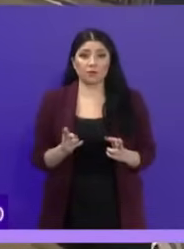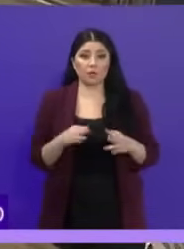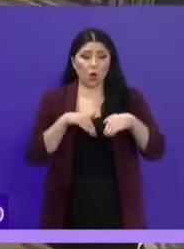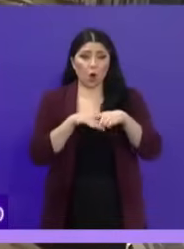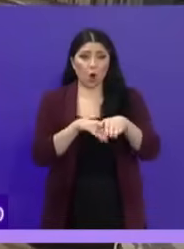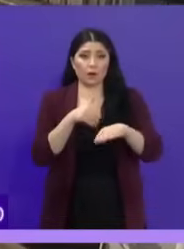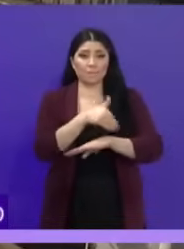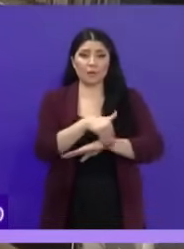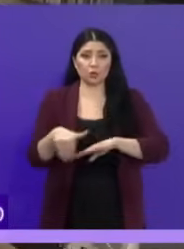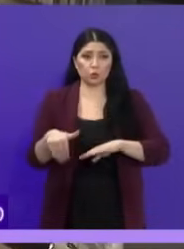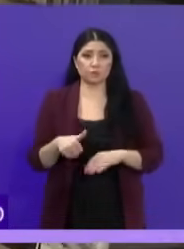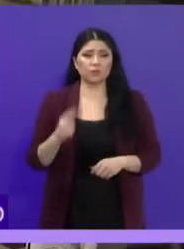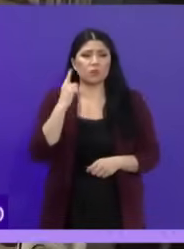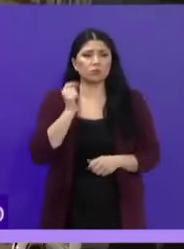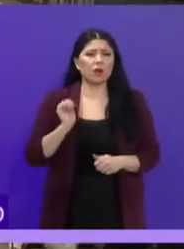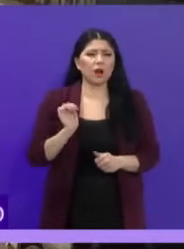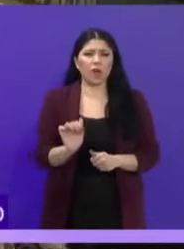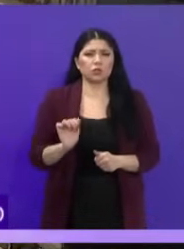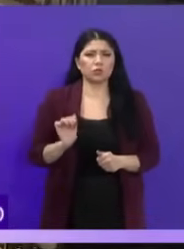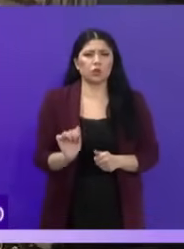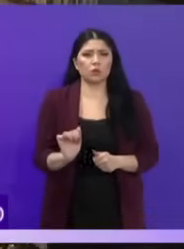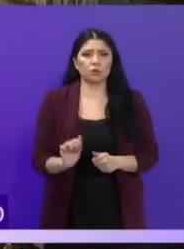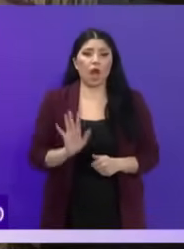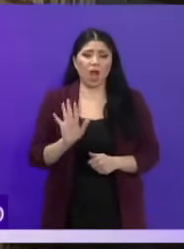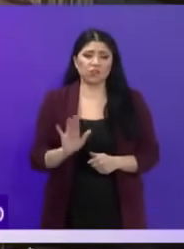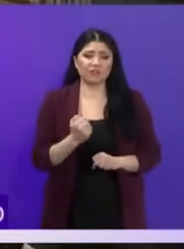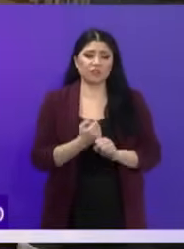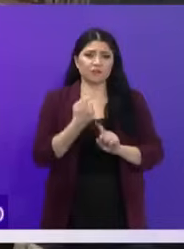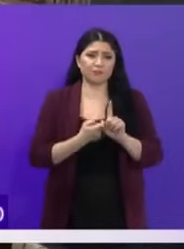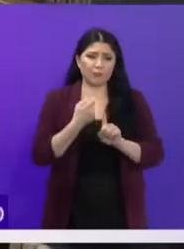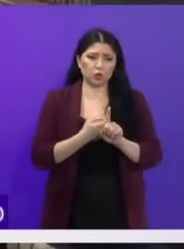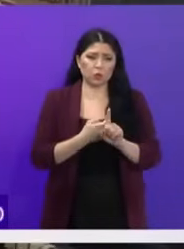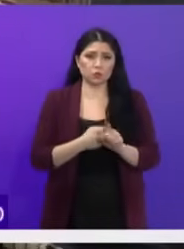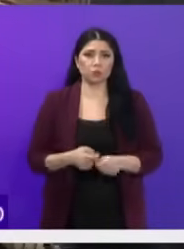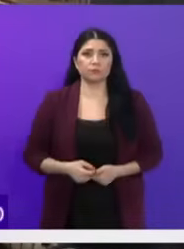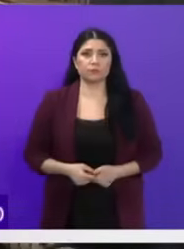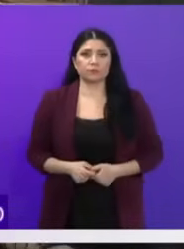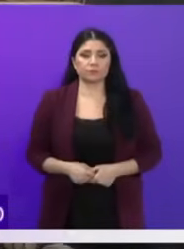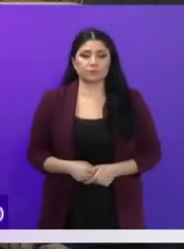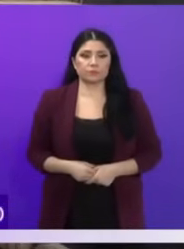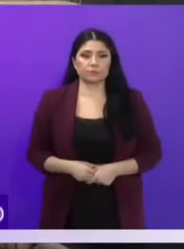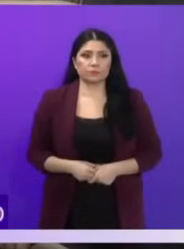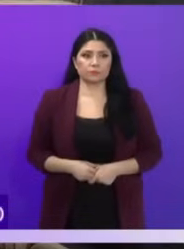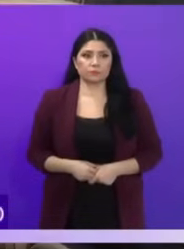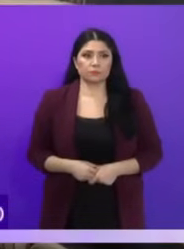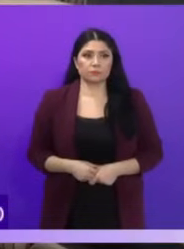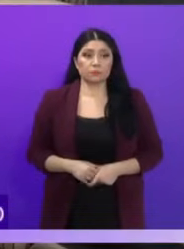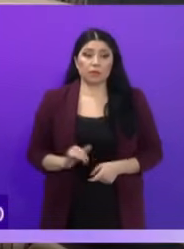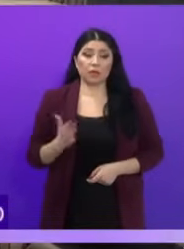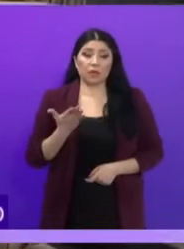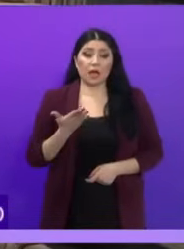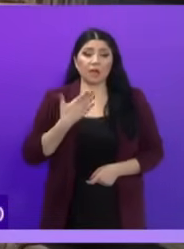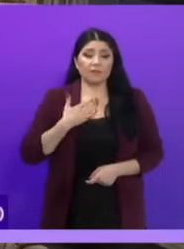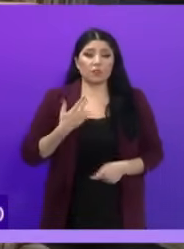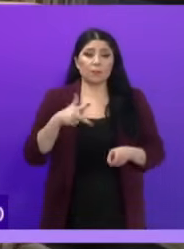pe șosele. Claxonează, este forma prin care protestează astăzi transportatorii și care și-au propus să